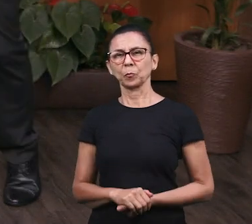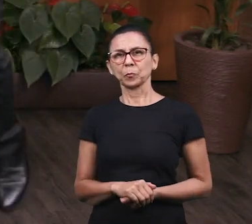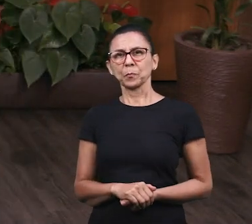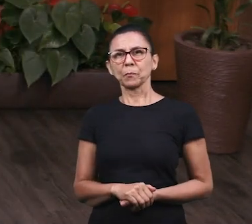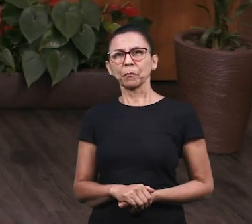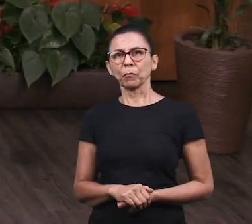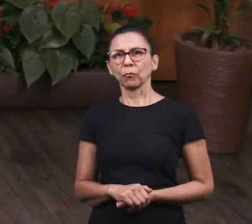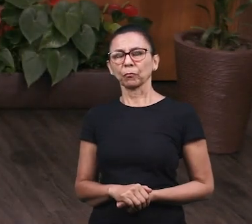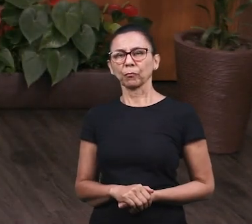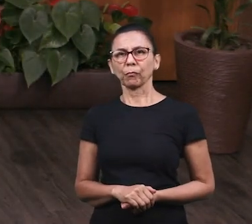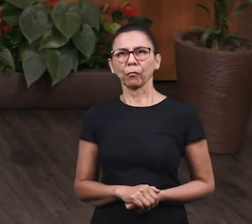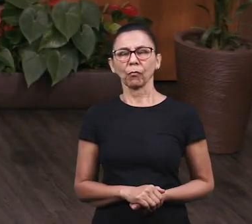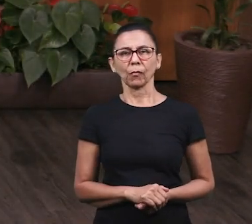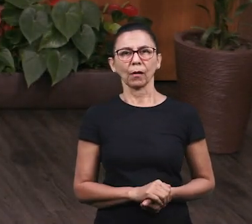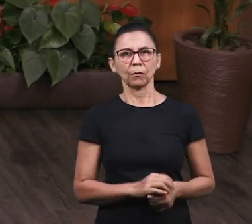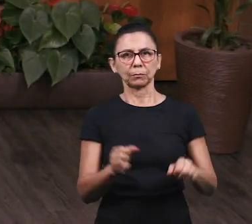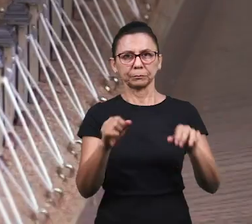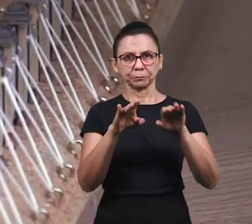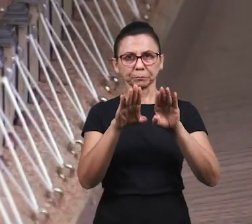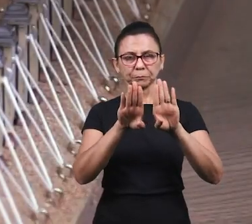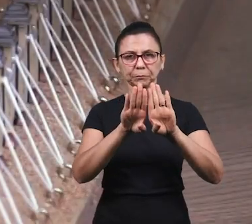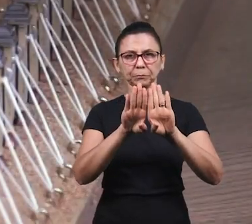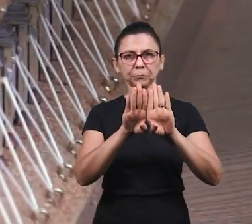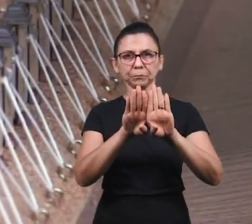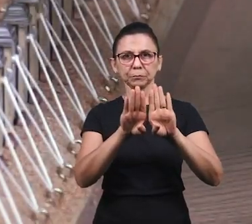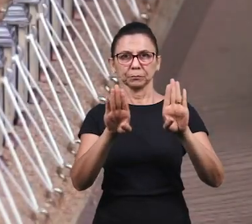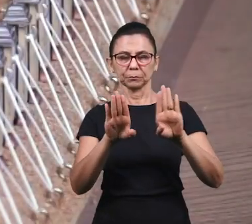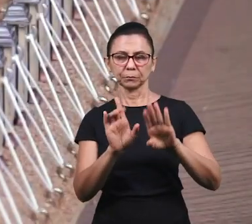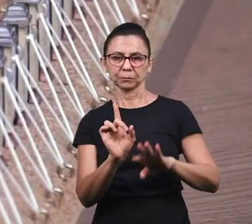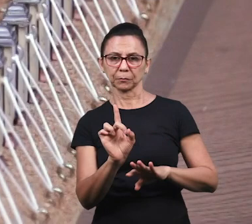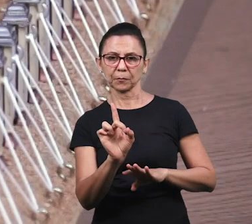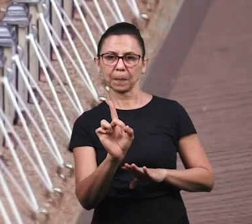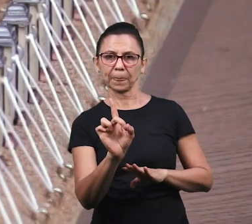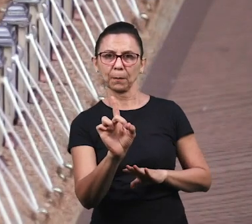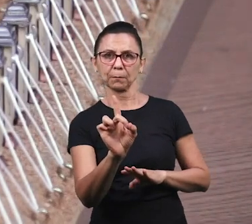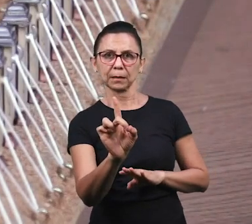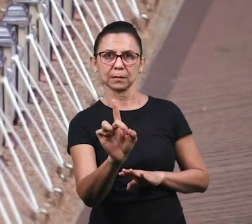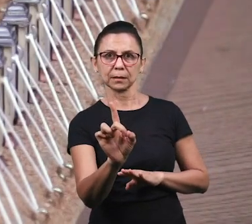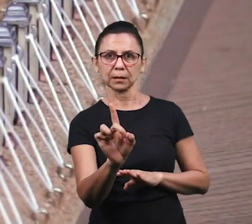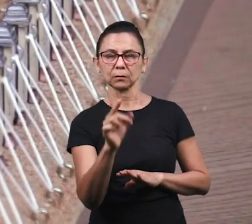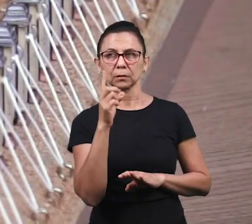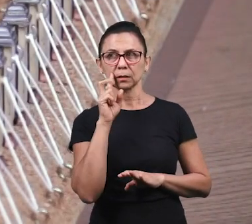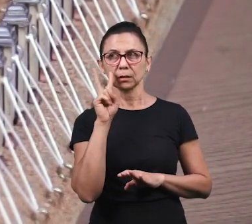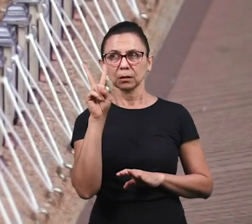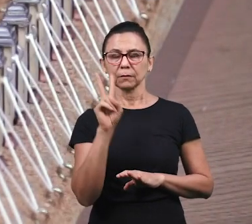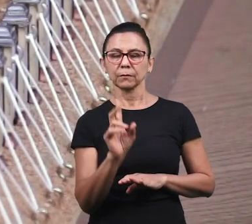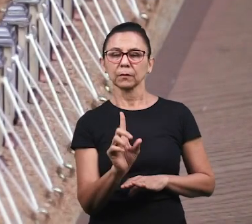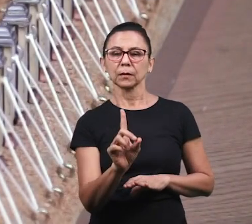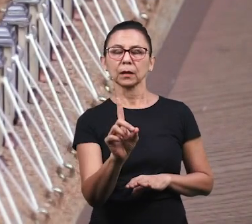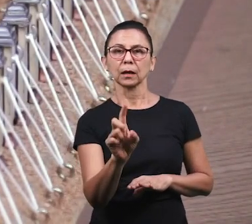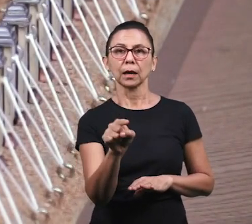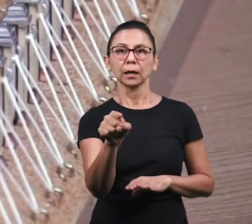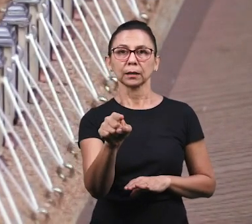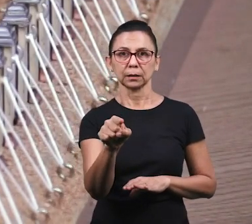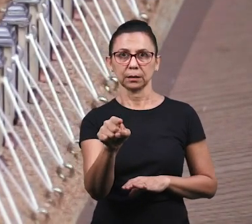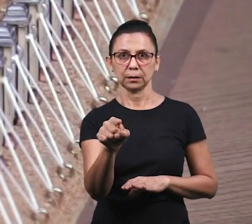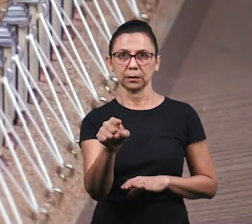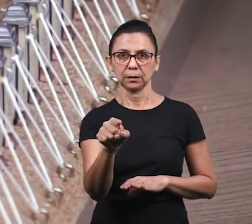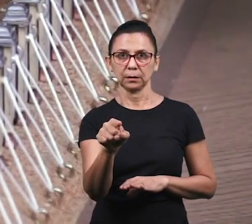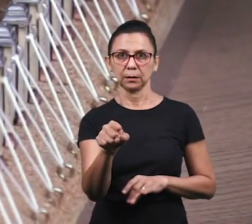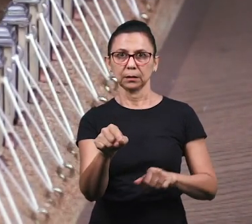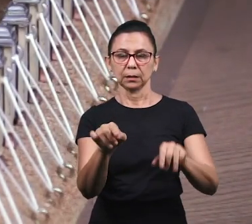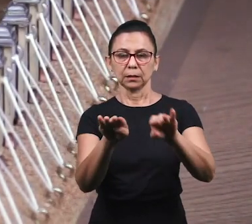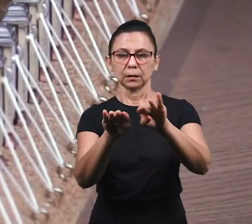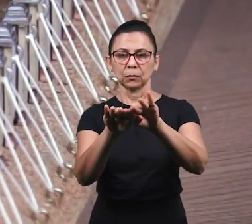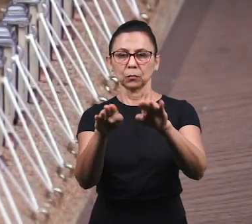le premier jeu de rideau, on retrouvait déjà l'autel des holocaustes, qui c'est